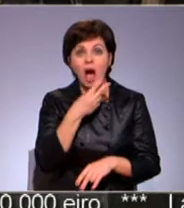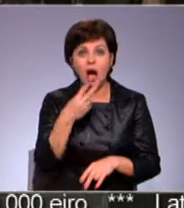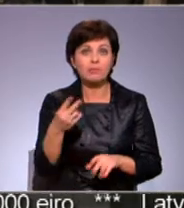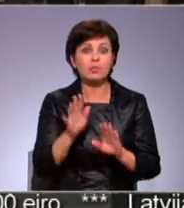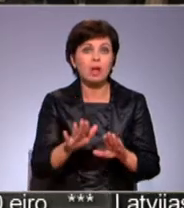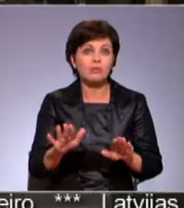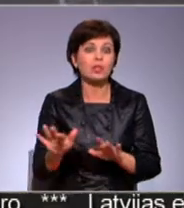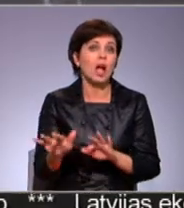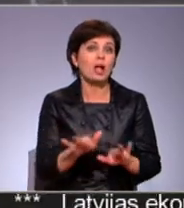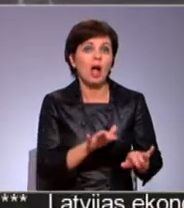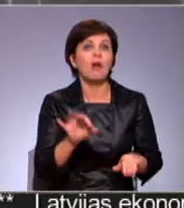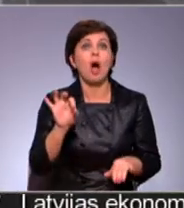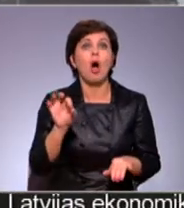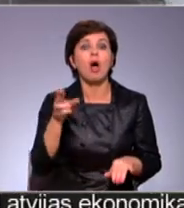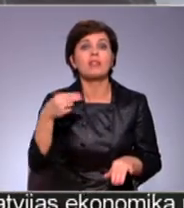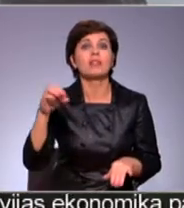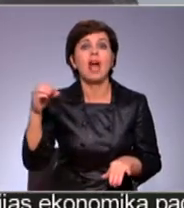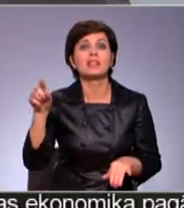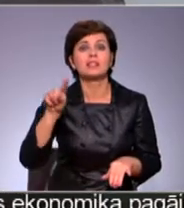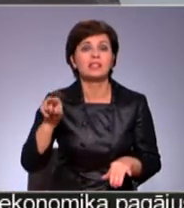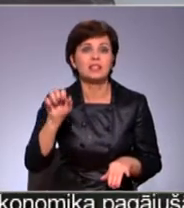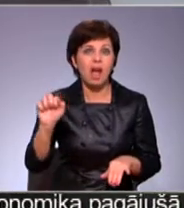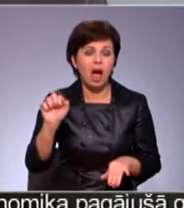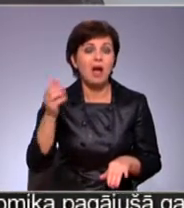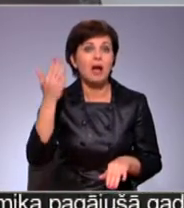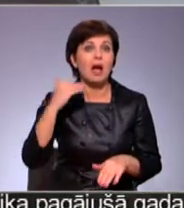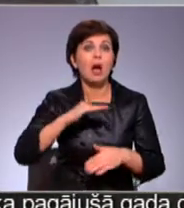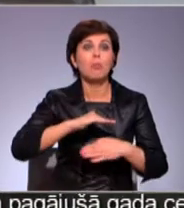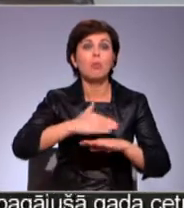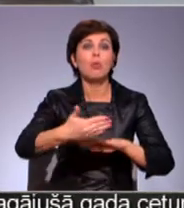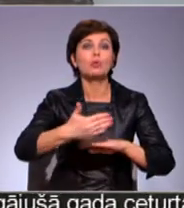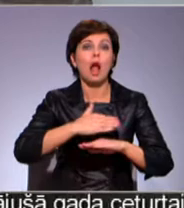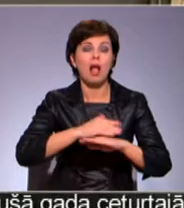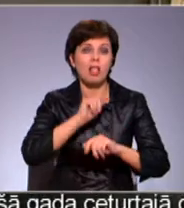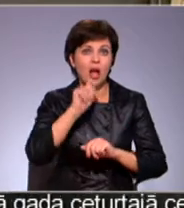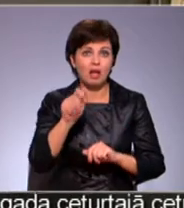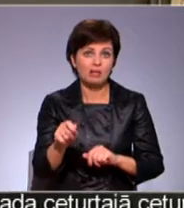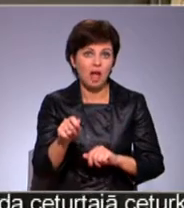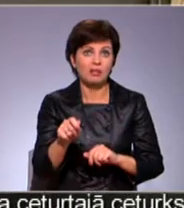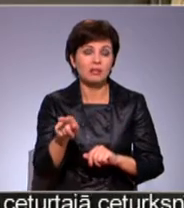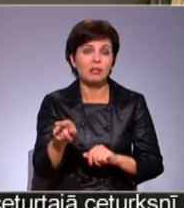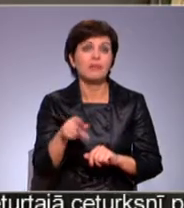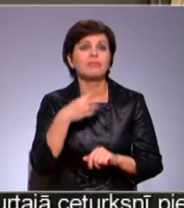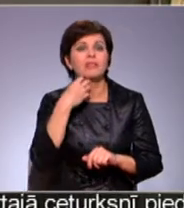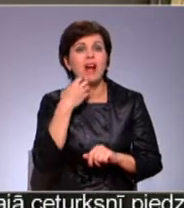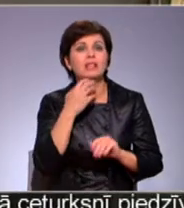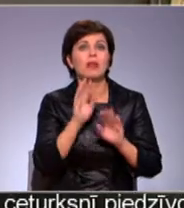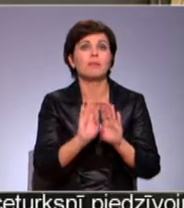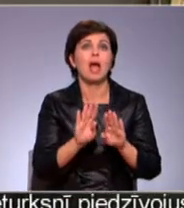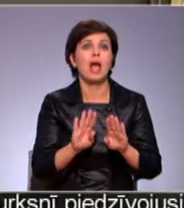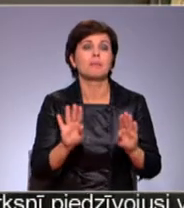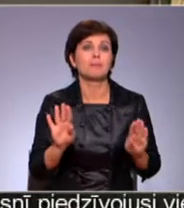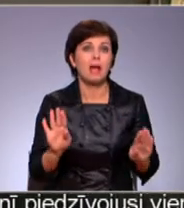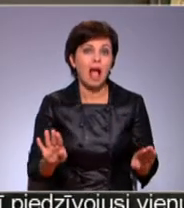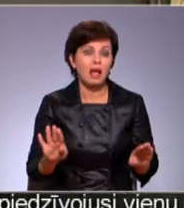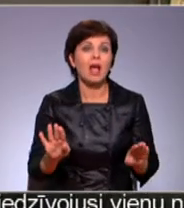– klavieres Odesa un sena pūra lāde. Parasti jau kā viņi nāk ar lielgabarītu atkritumu, tas ir vecām mēbelēm,